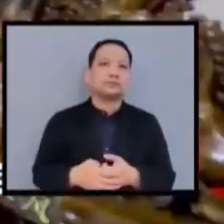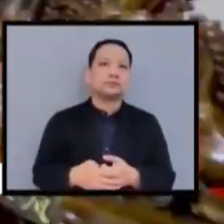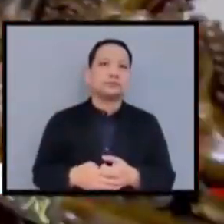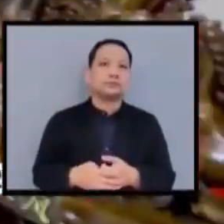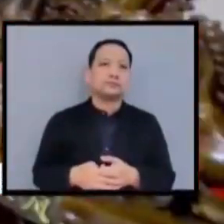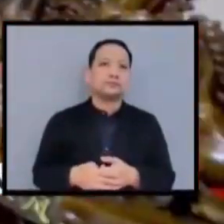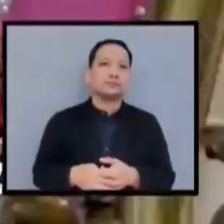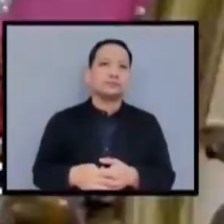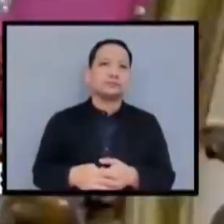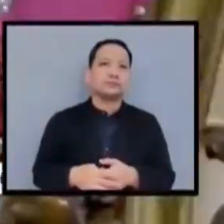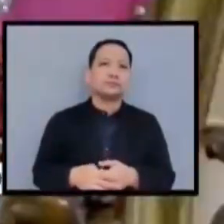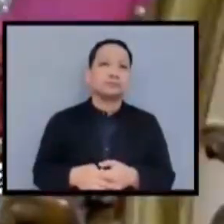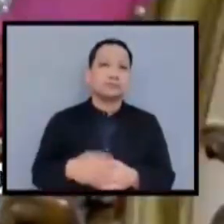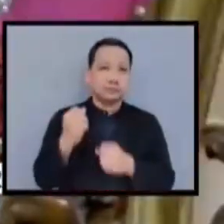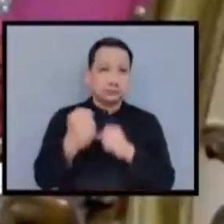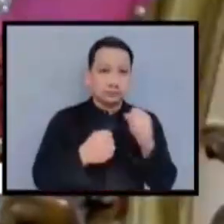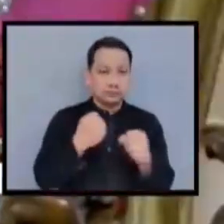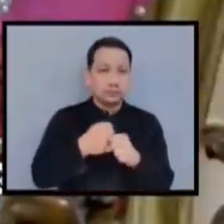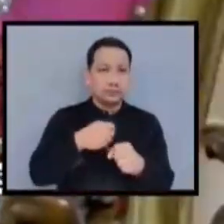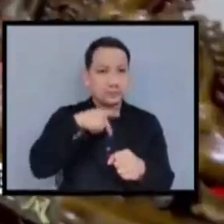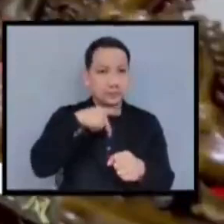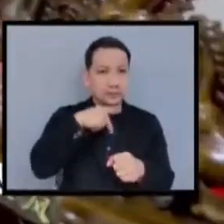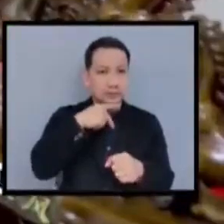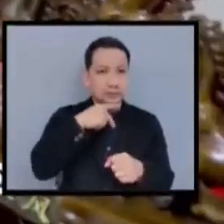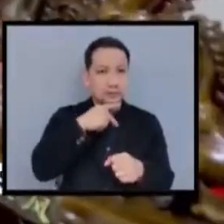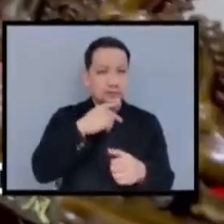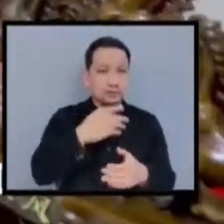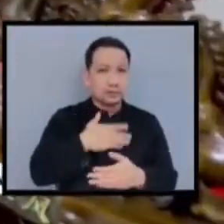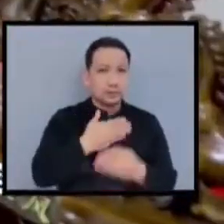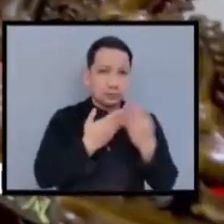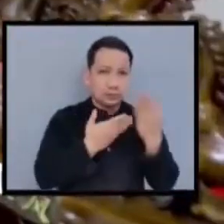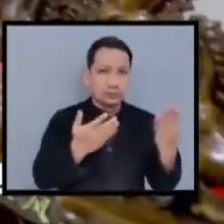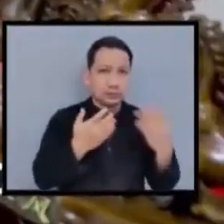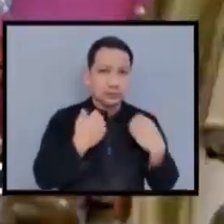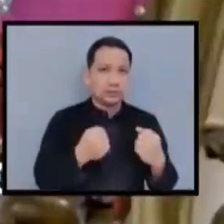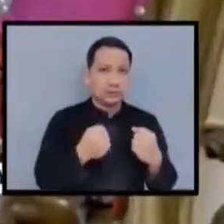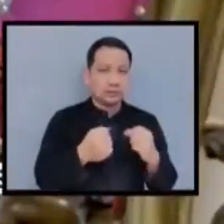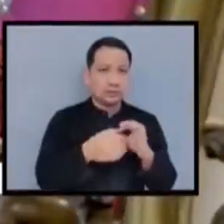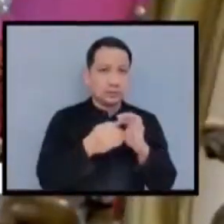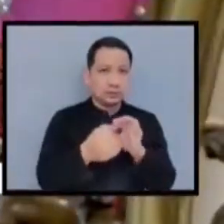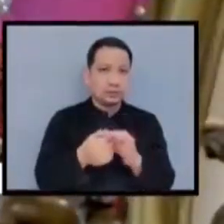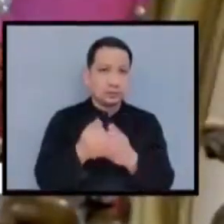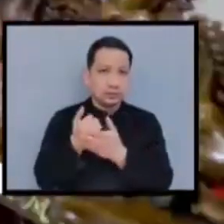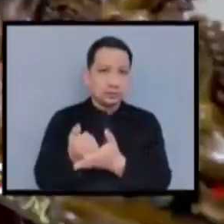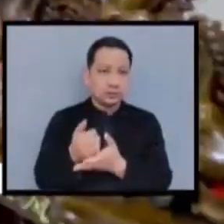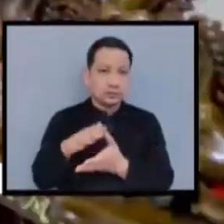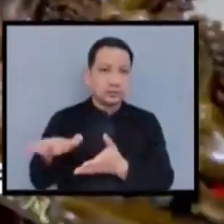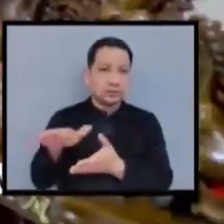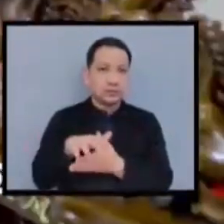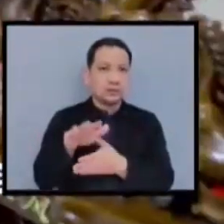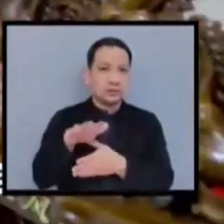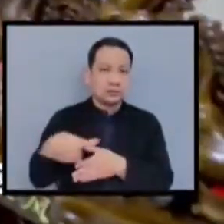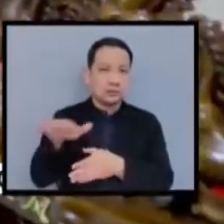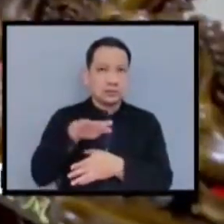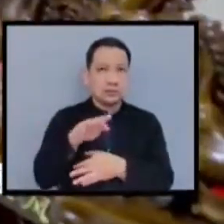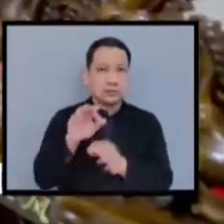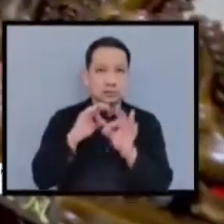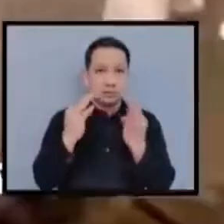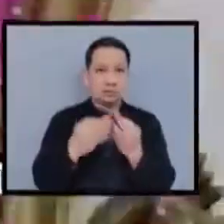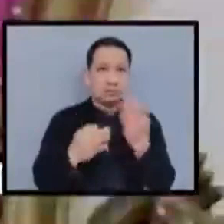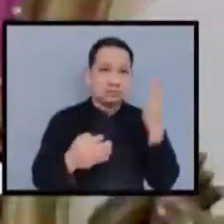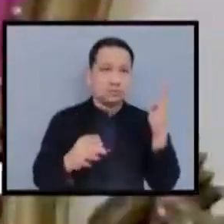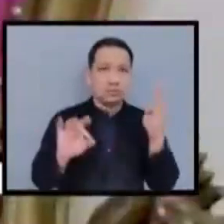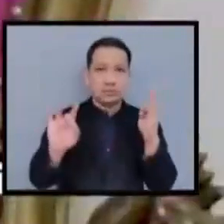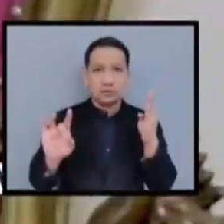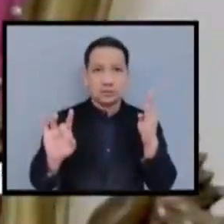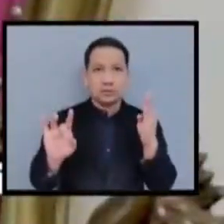Sir of the Pig naman na nasa iyo ang happy family star. Pagtibayin ang samahan at magtulungan kasama ang buong pamilya. Blue at 8 ang maswerte sa Year